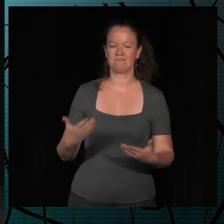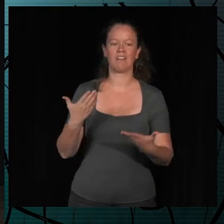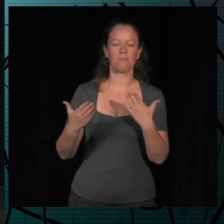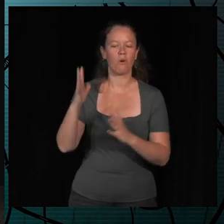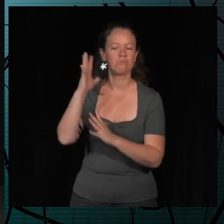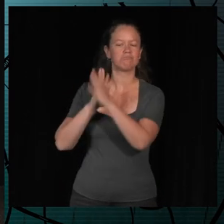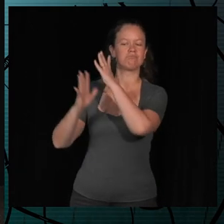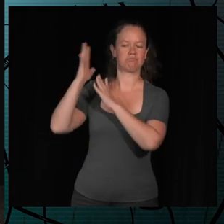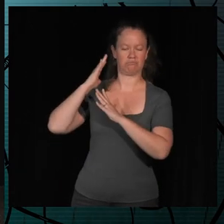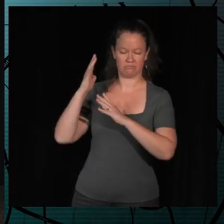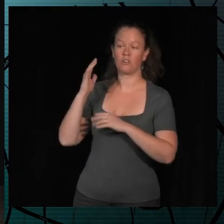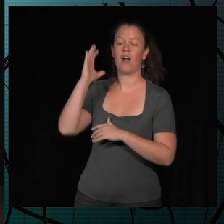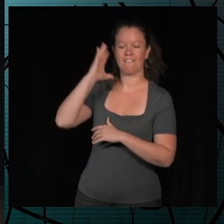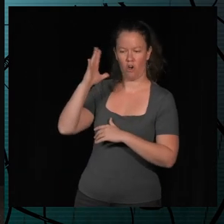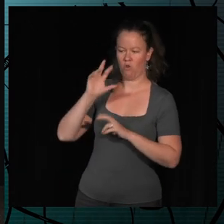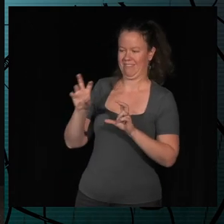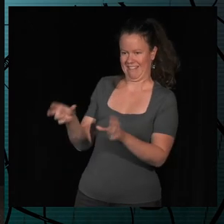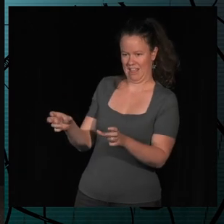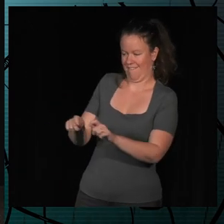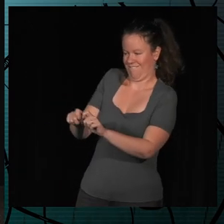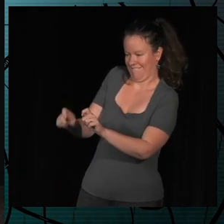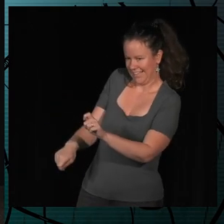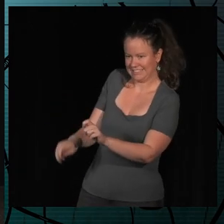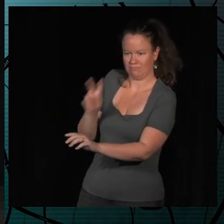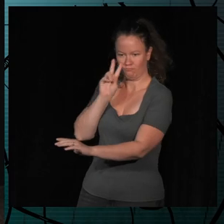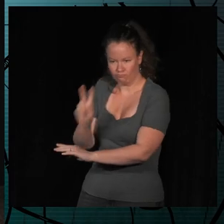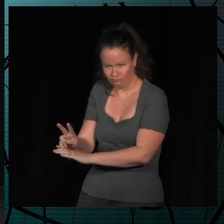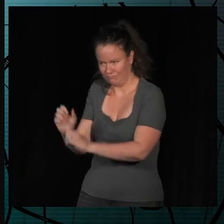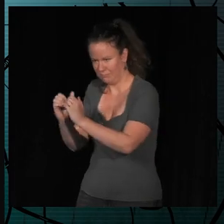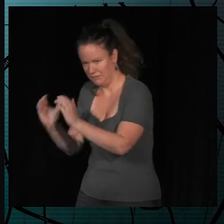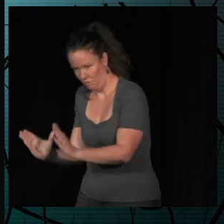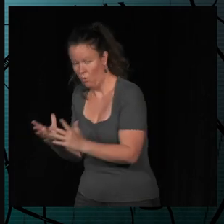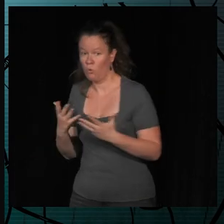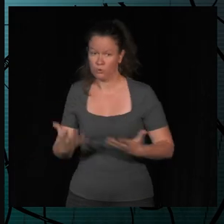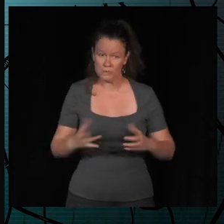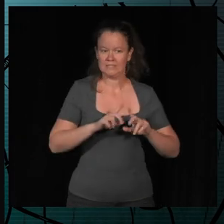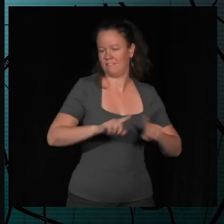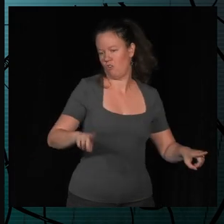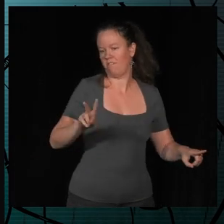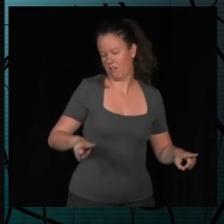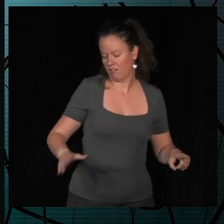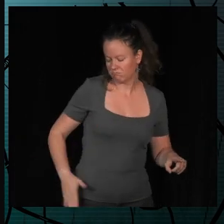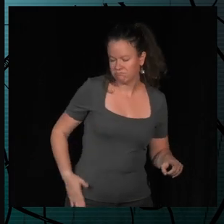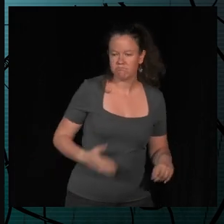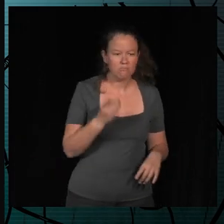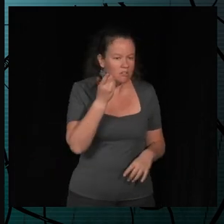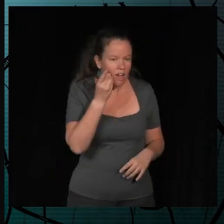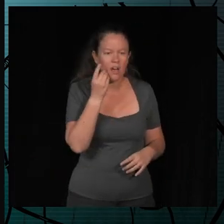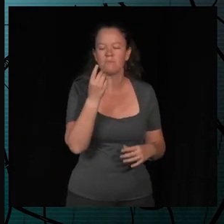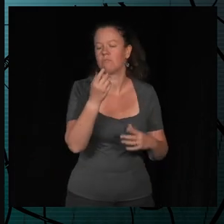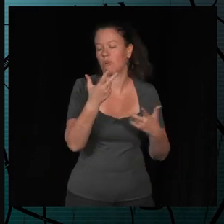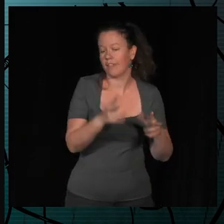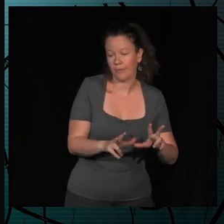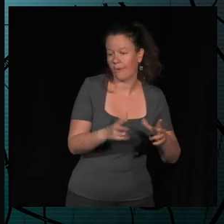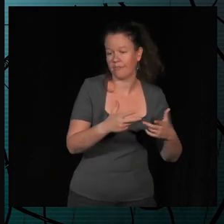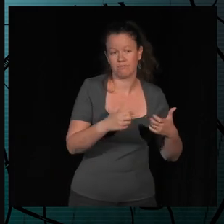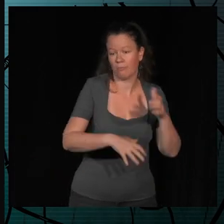qu'on a des écrans qui sont nomade c'est bien pour cette raison là que les parents en général ont tendance à dire comment ça des écrans à l'école mais ils en